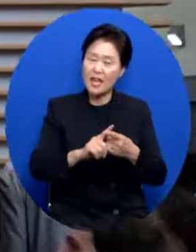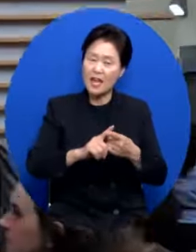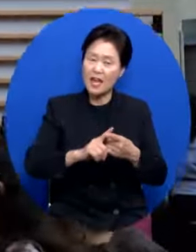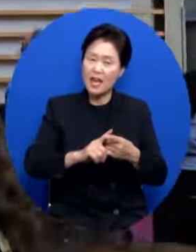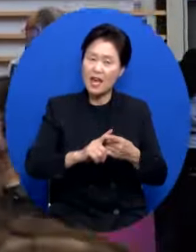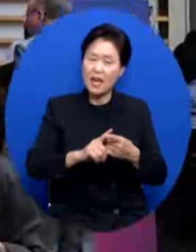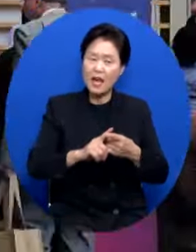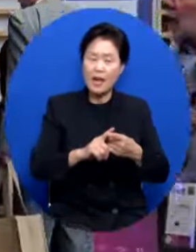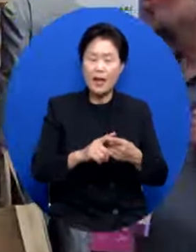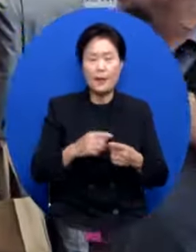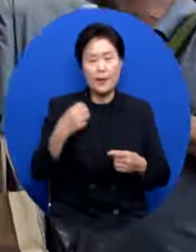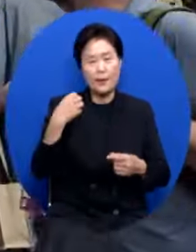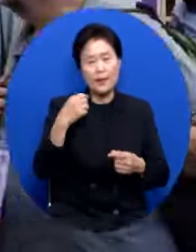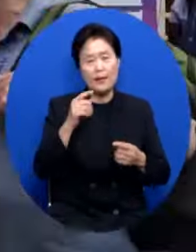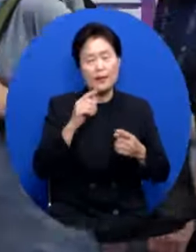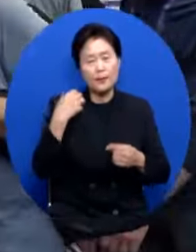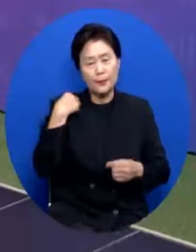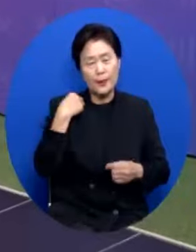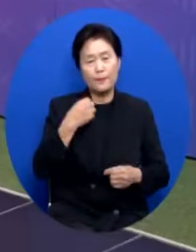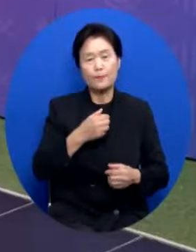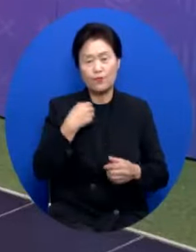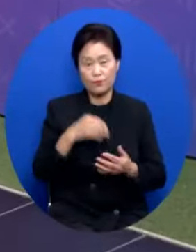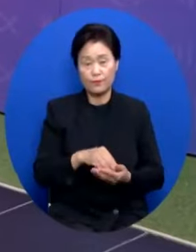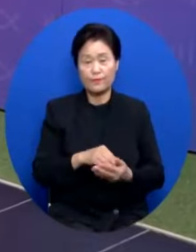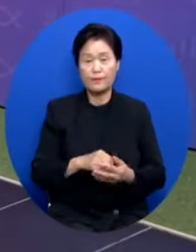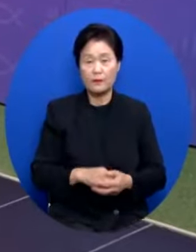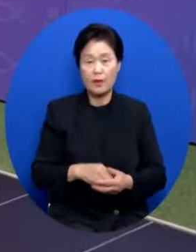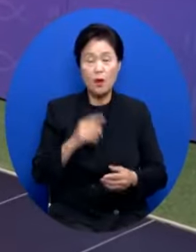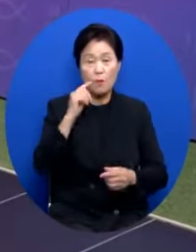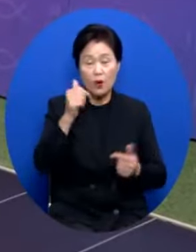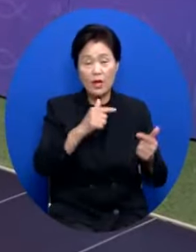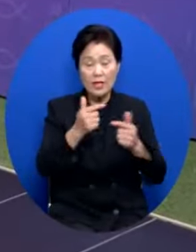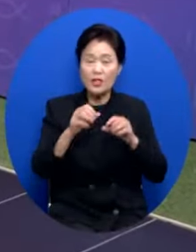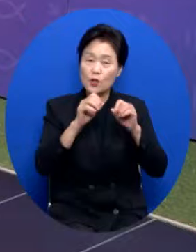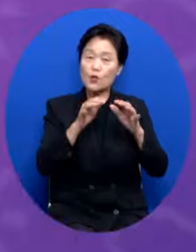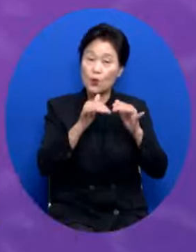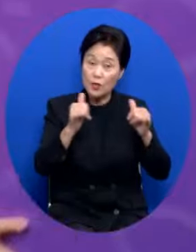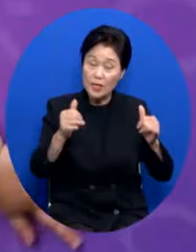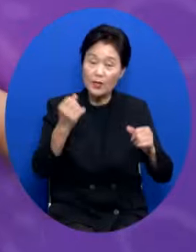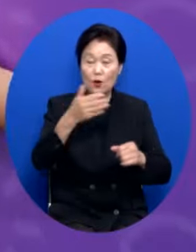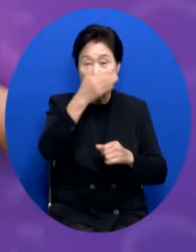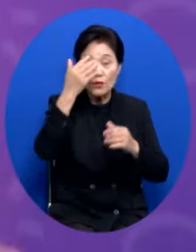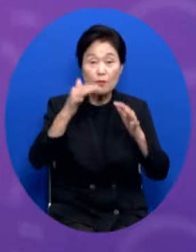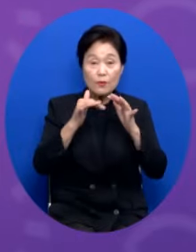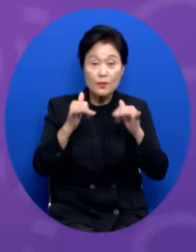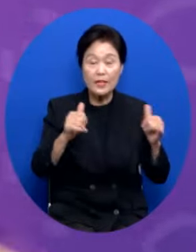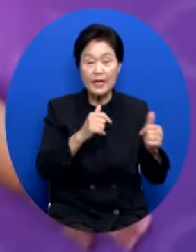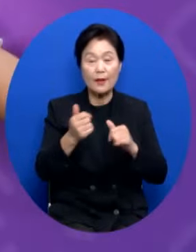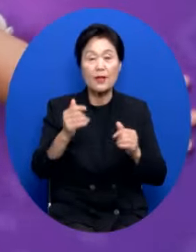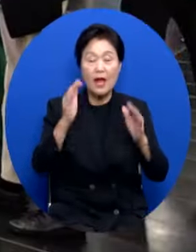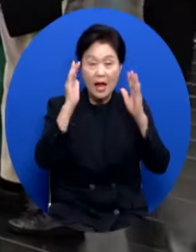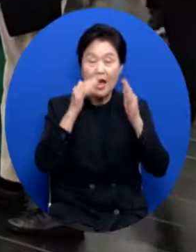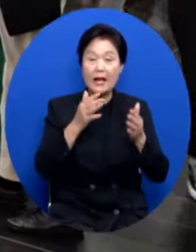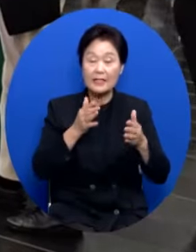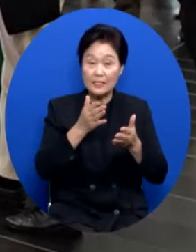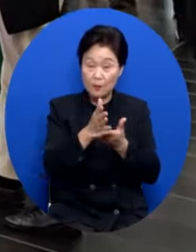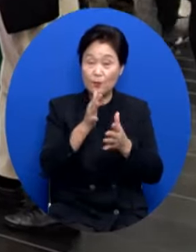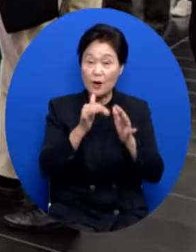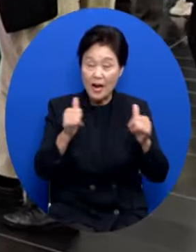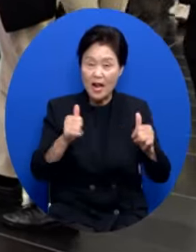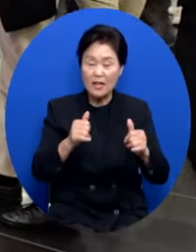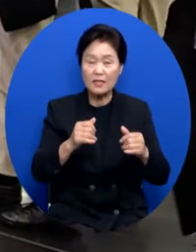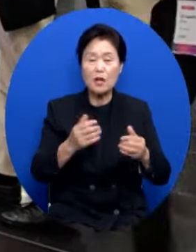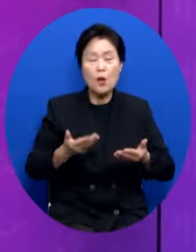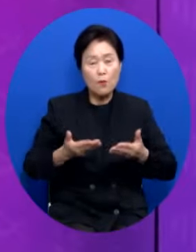무겁습니다. 로잔대회 참가자들은 목회자와 선교사뿐만 아니라 젊은 세대, 학자들, NGO 활동가